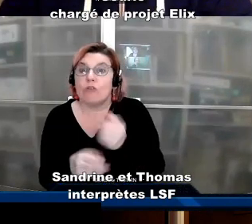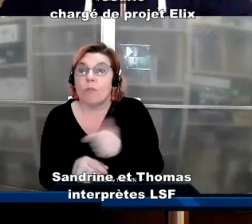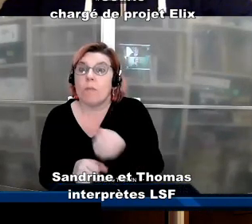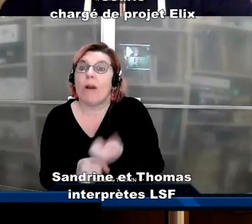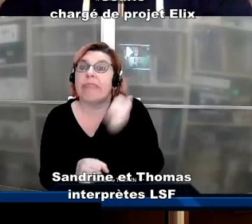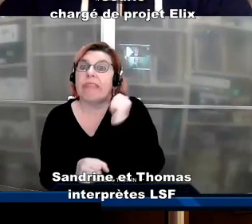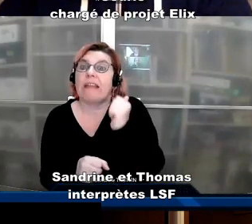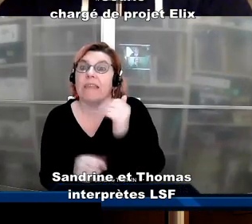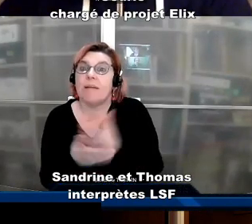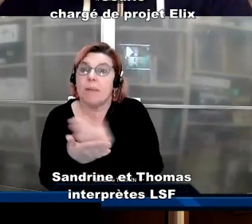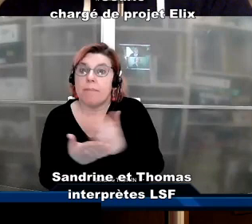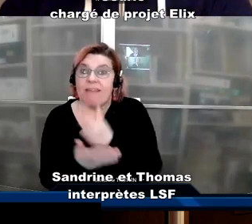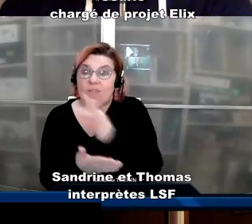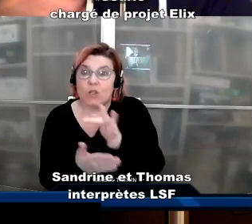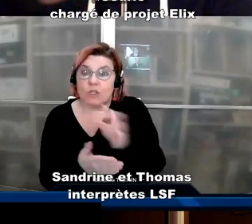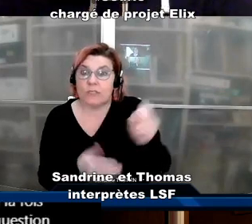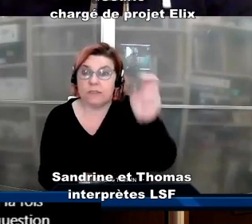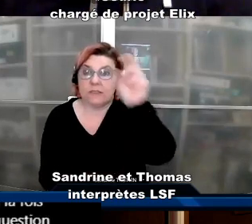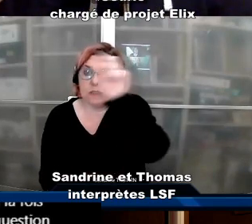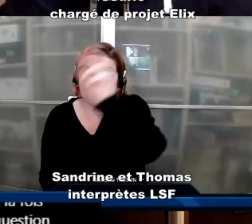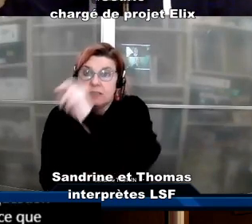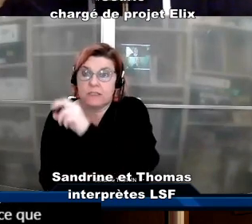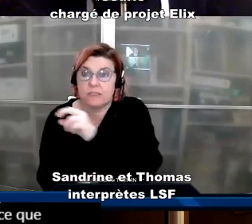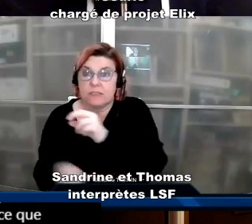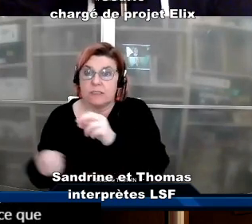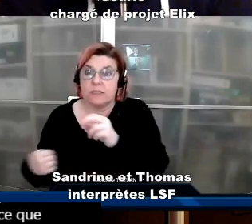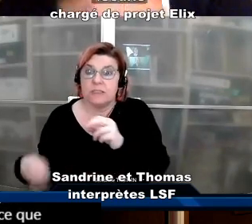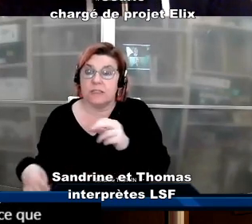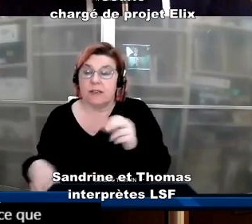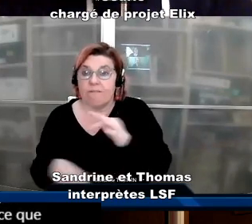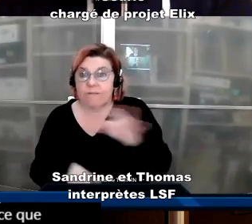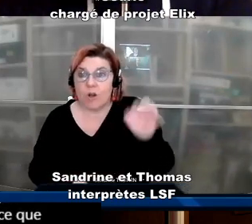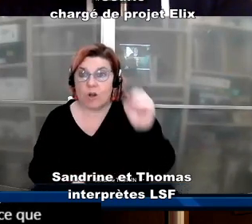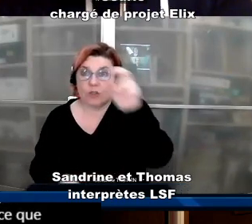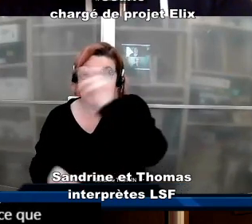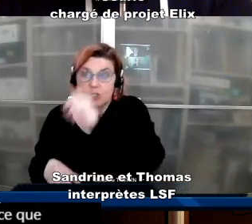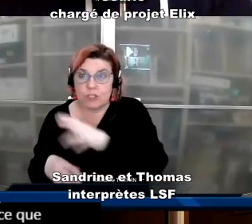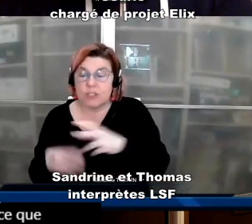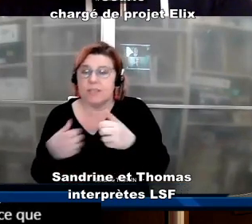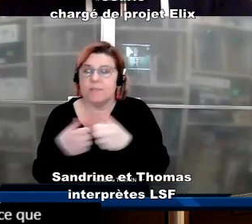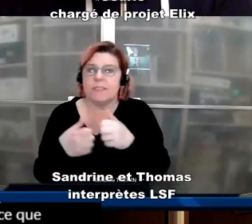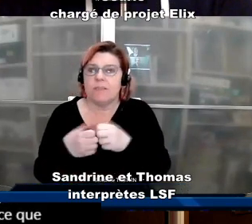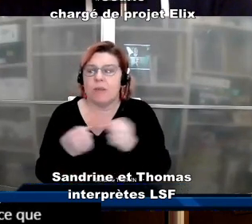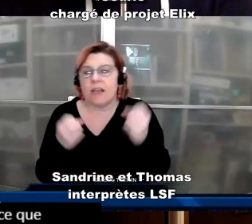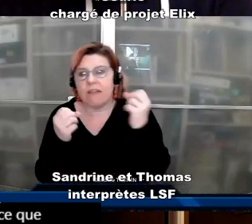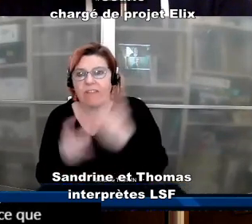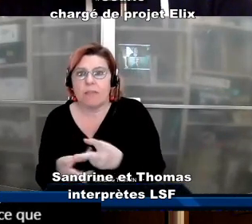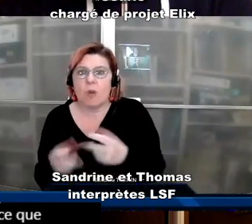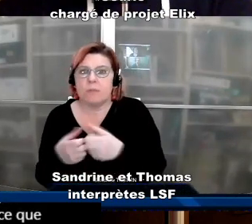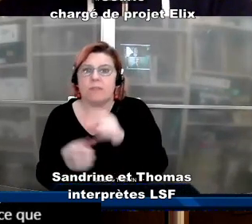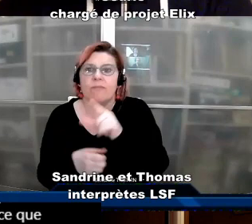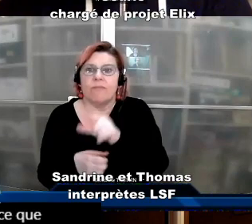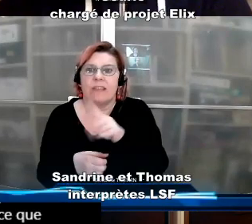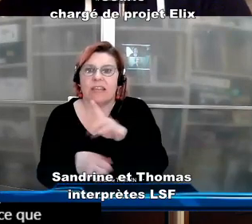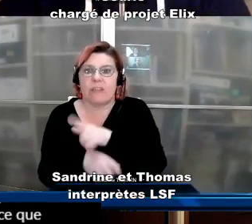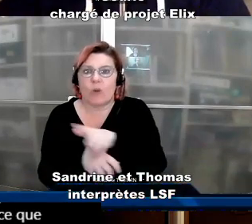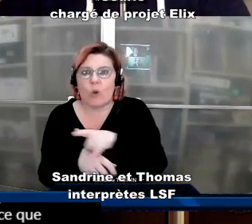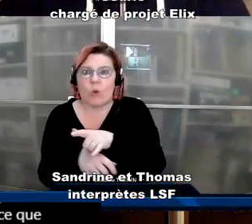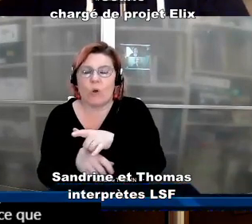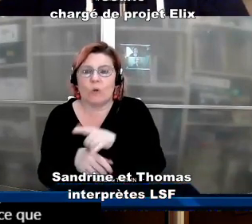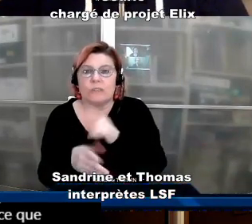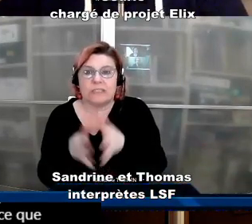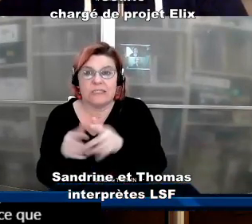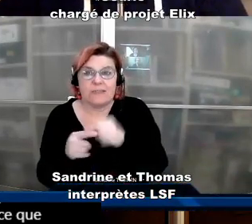France, faire des événements de style 24 heures du signe, où on enregistre le maximum de signes en 24 heures. Enfin, tout